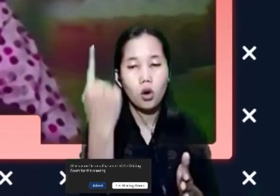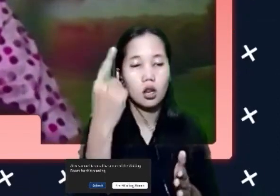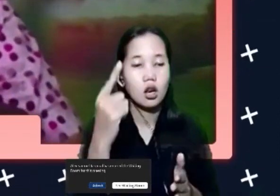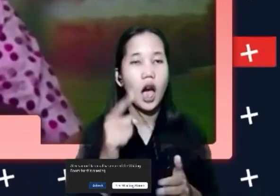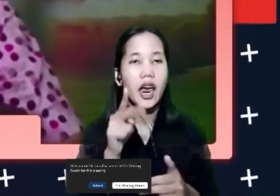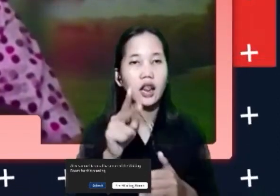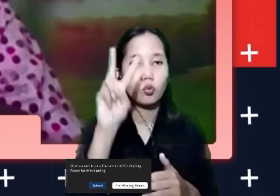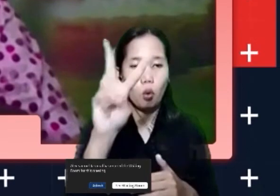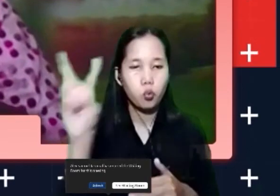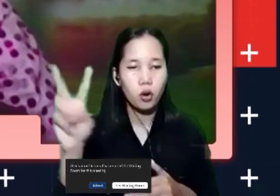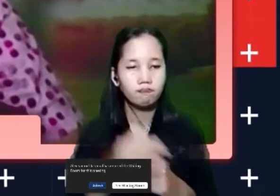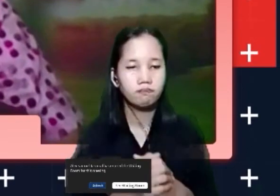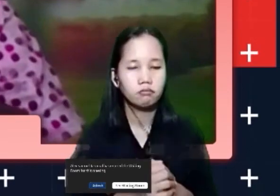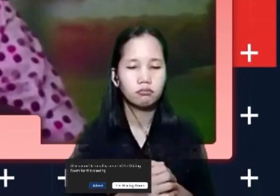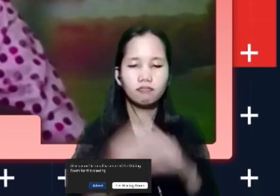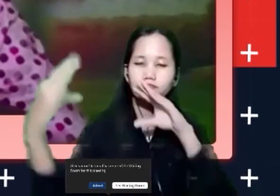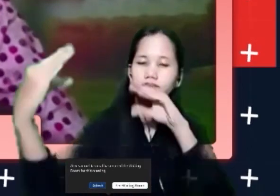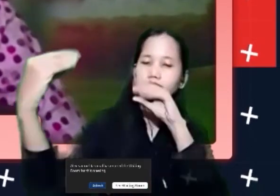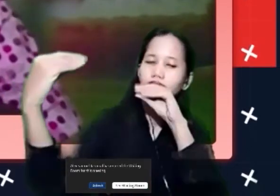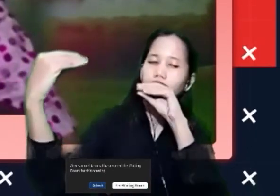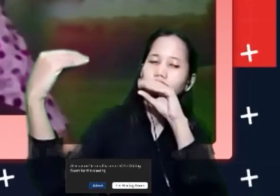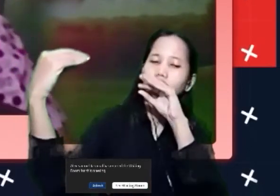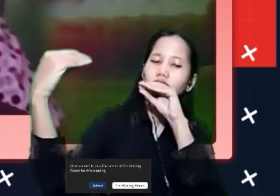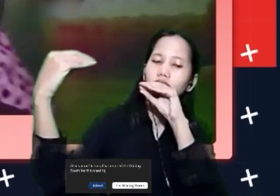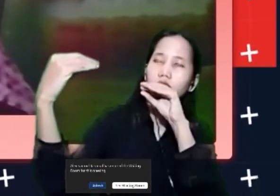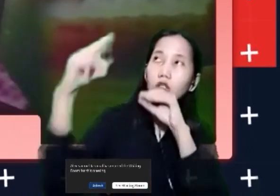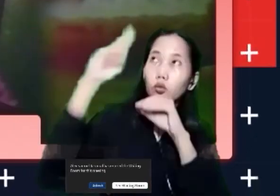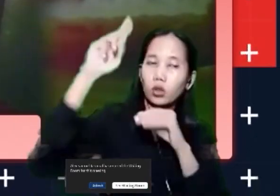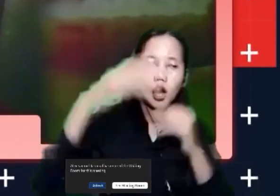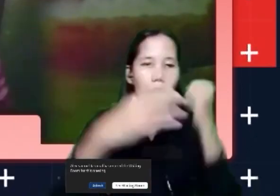Sodom dan Gomora. Sekarang kita baca ayat